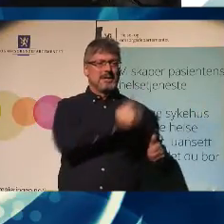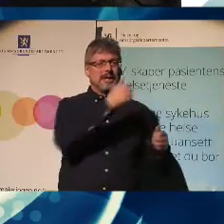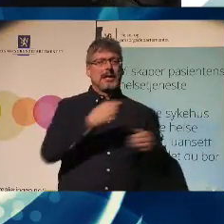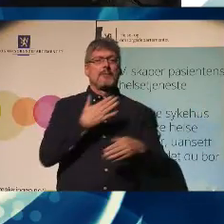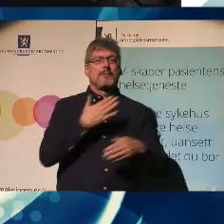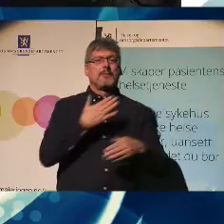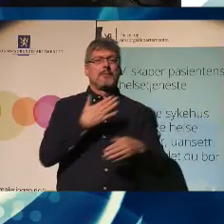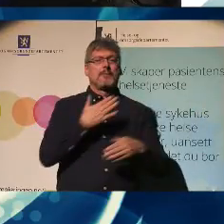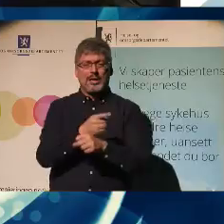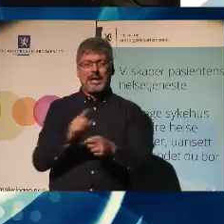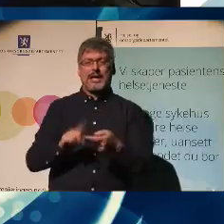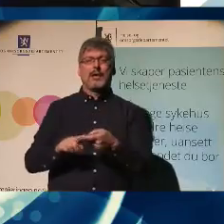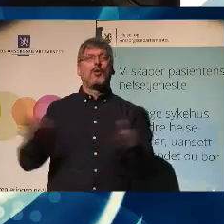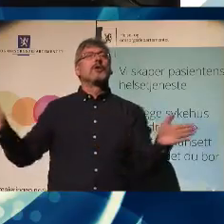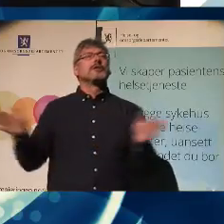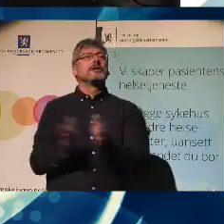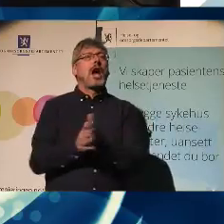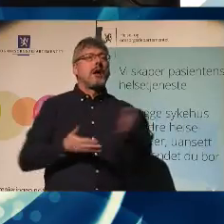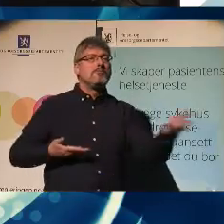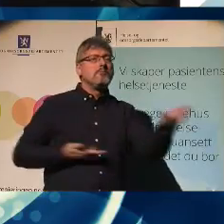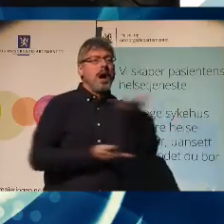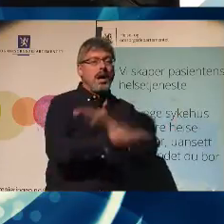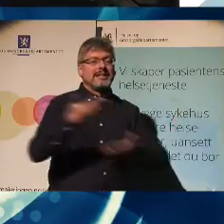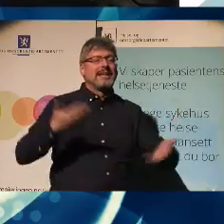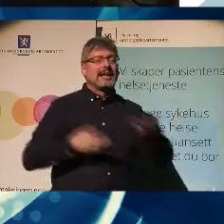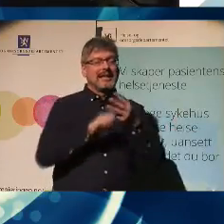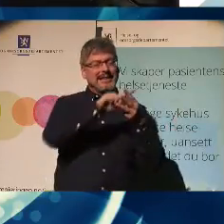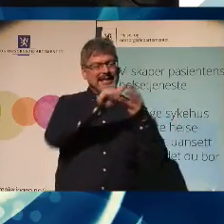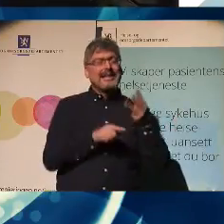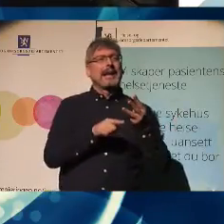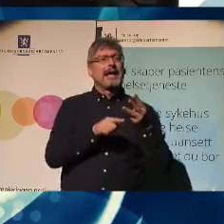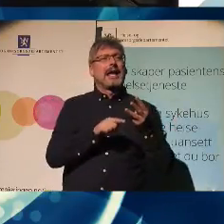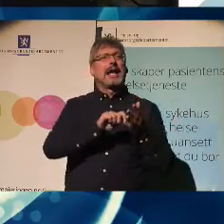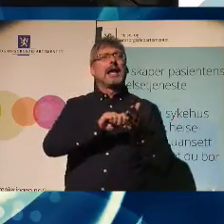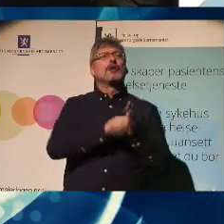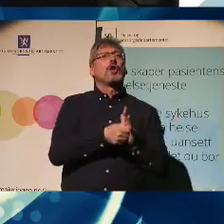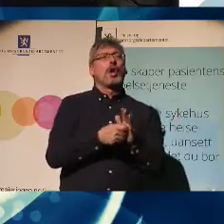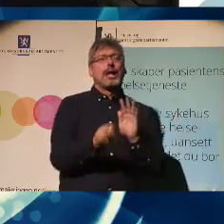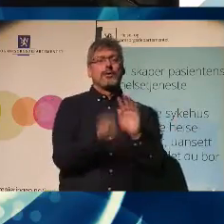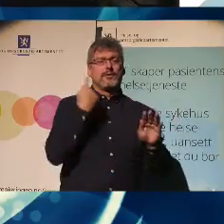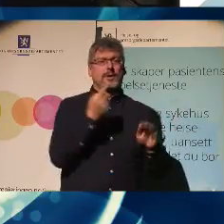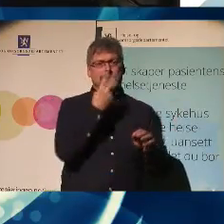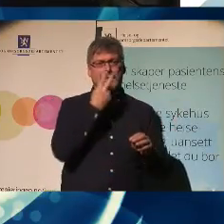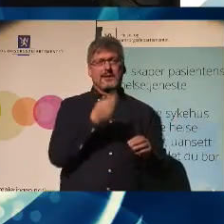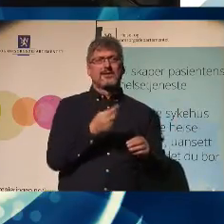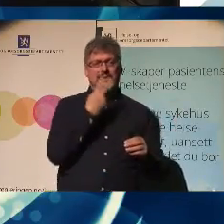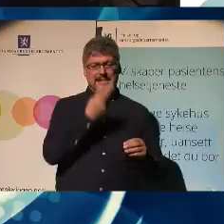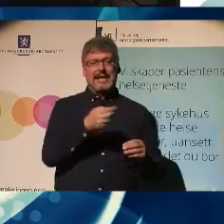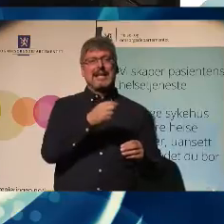og det samhandlingen, som de tre kanskje nøkkelutfordringene som vi ser at disse lederne har.